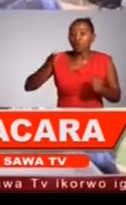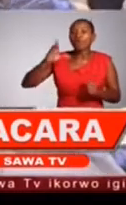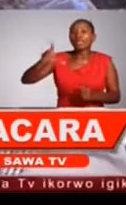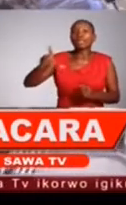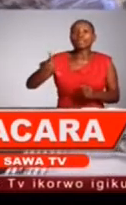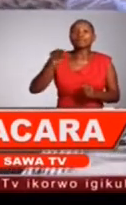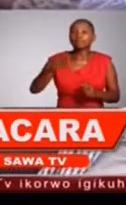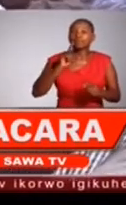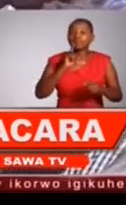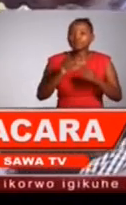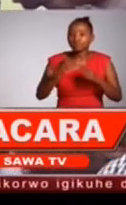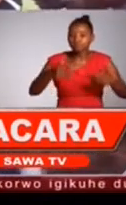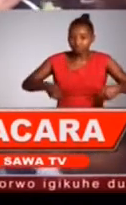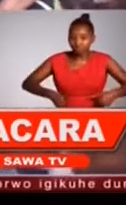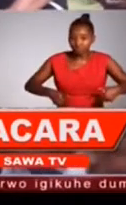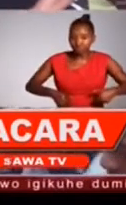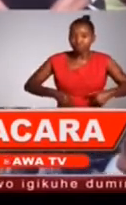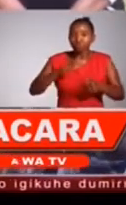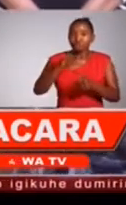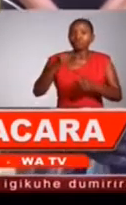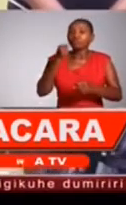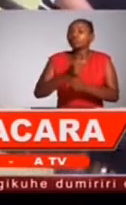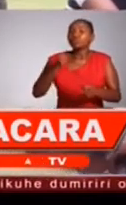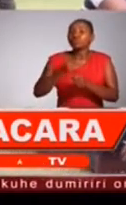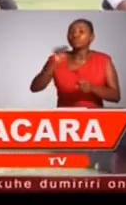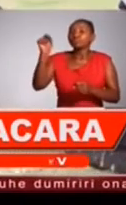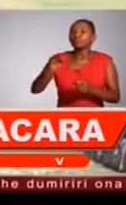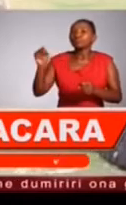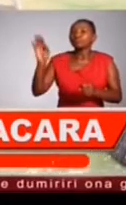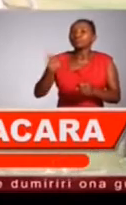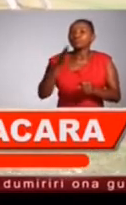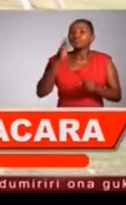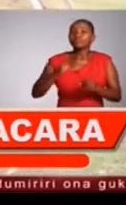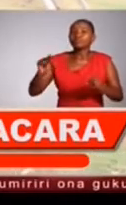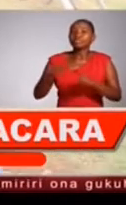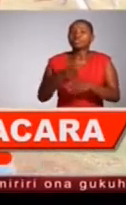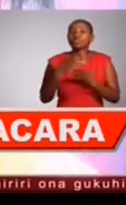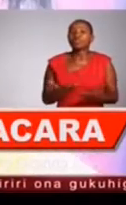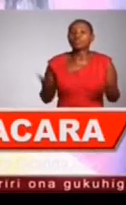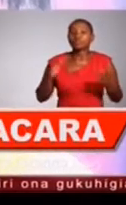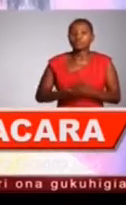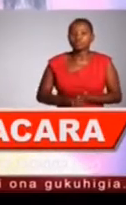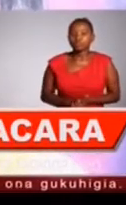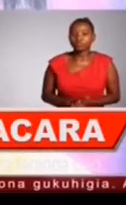kaunta laikipia Nituwala niri ena ana kea beoje the, are wera wawonegoshora ana kwegemi ya ido itiganete